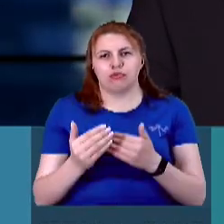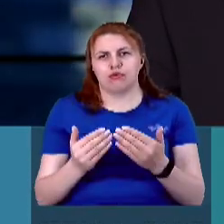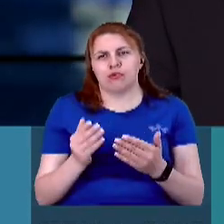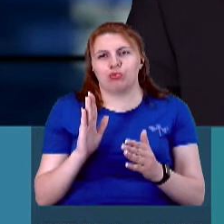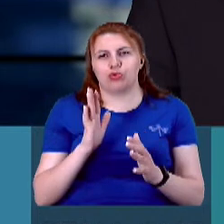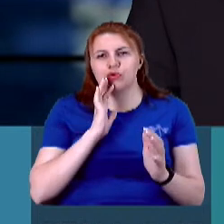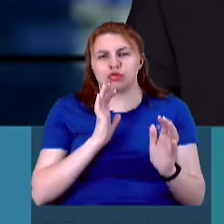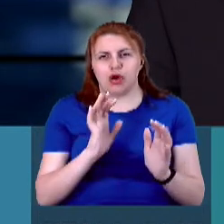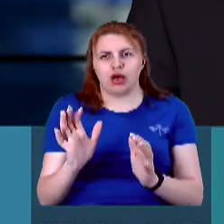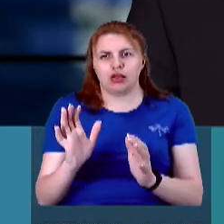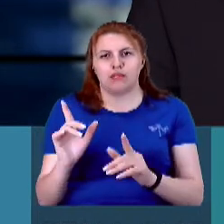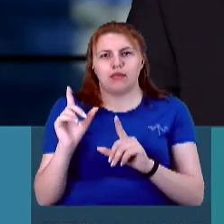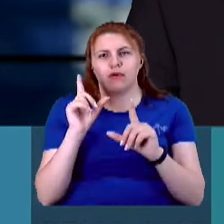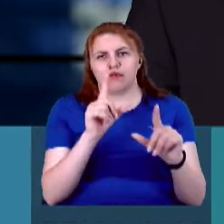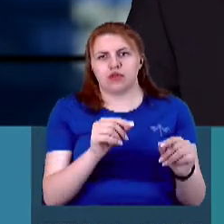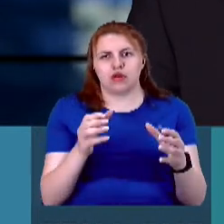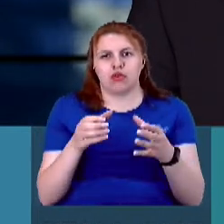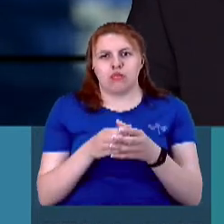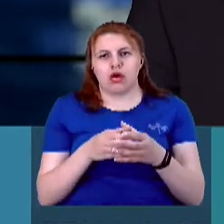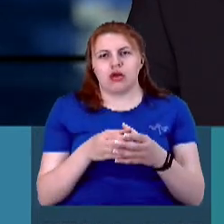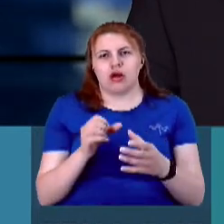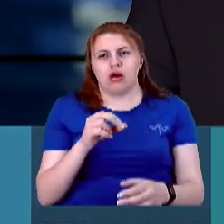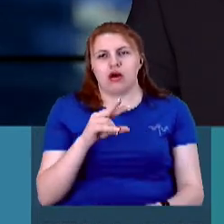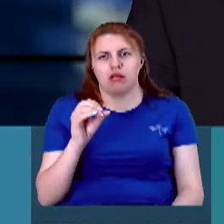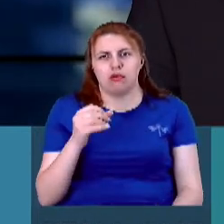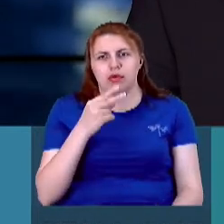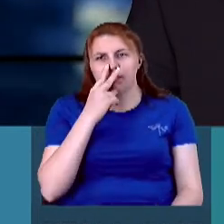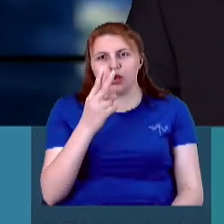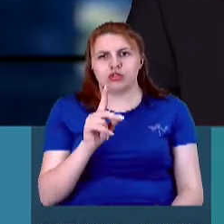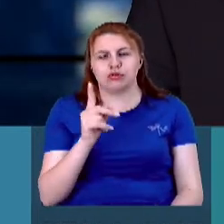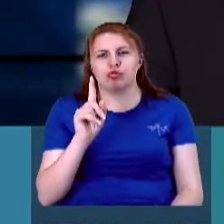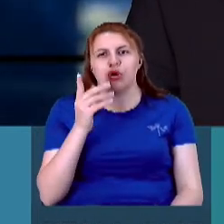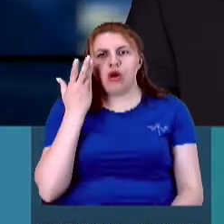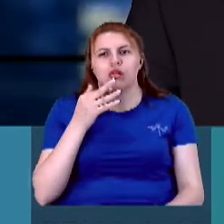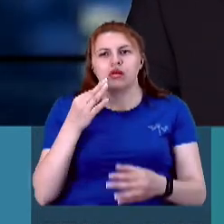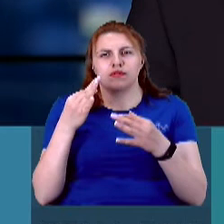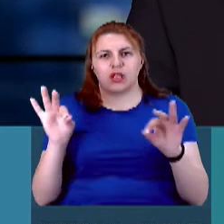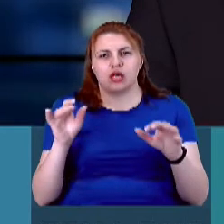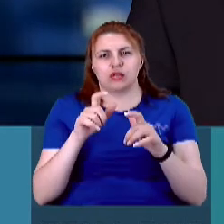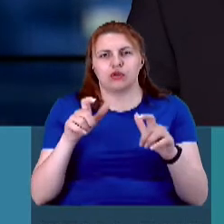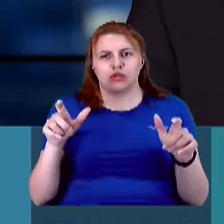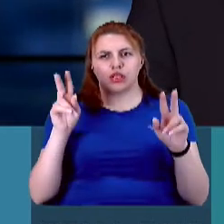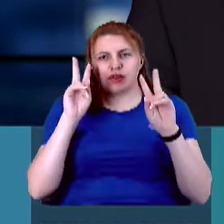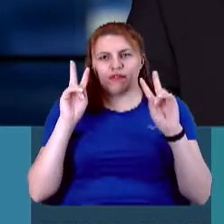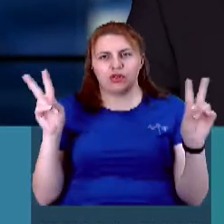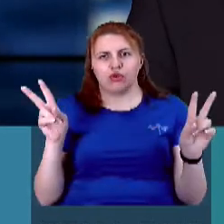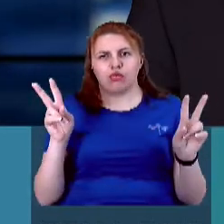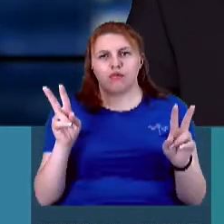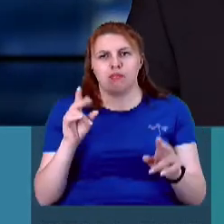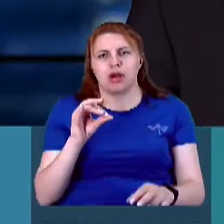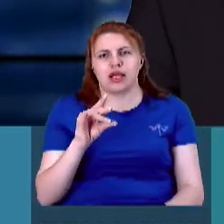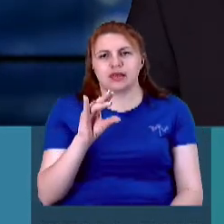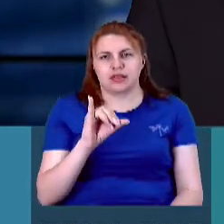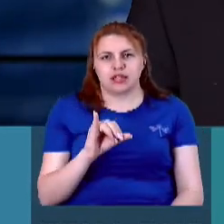дбати, їх повезуть в Феофанію. Але паралельно ми бачимо, коли звільняються люди, які невідомі пресі